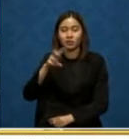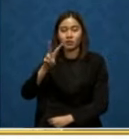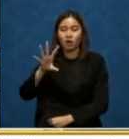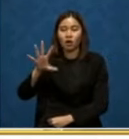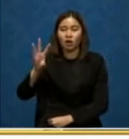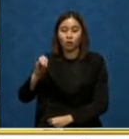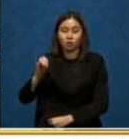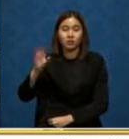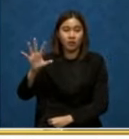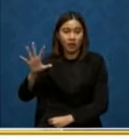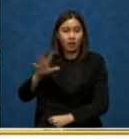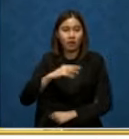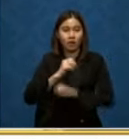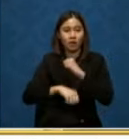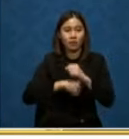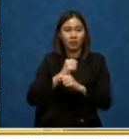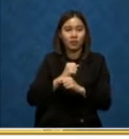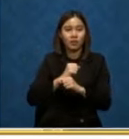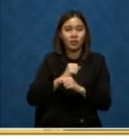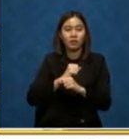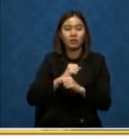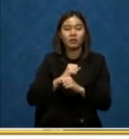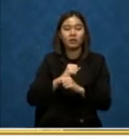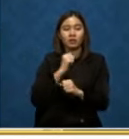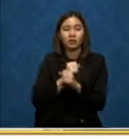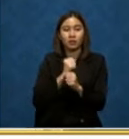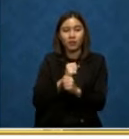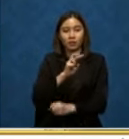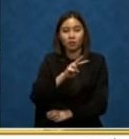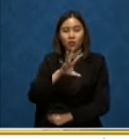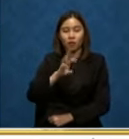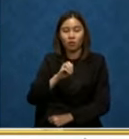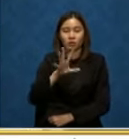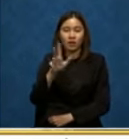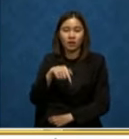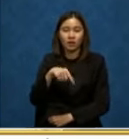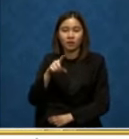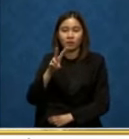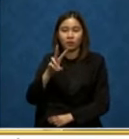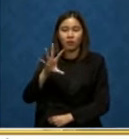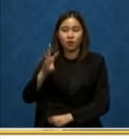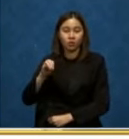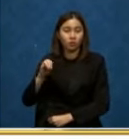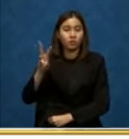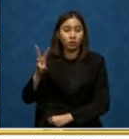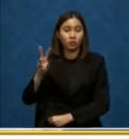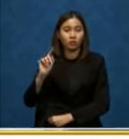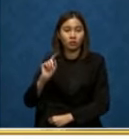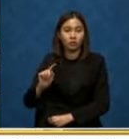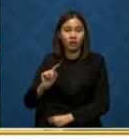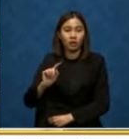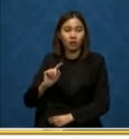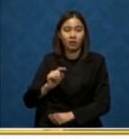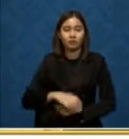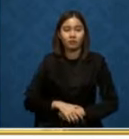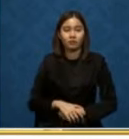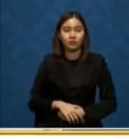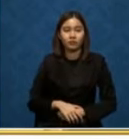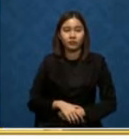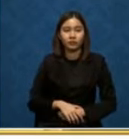2565และปีการผลิต 2565ทับ2560ในฤดูกาลแรกคือ